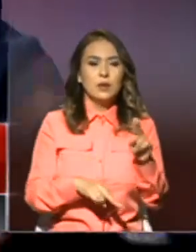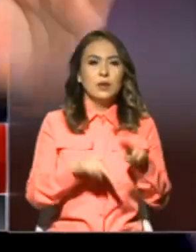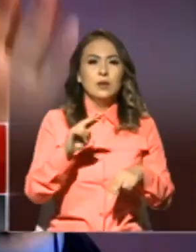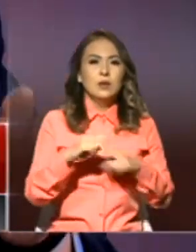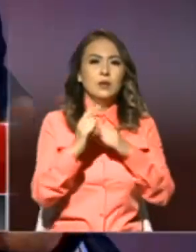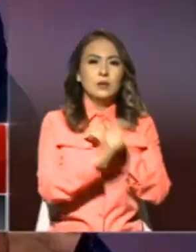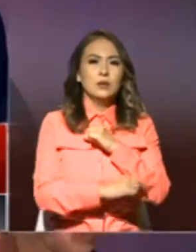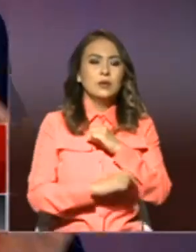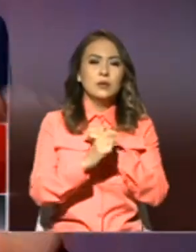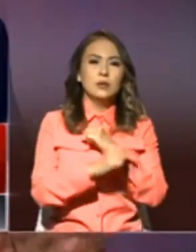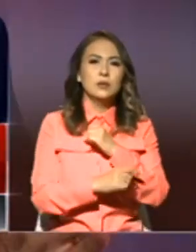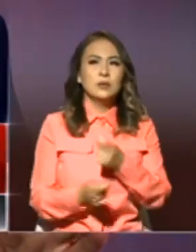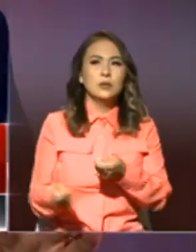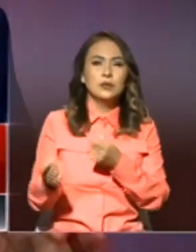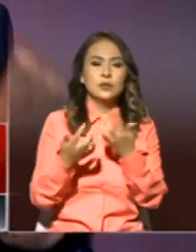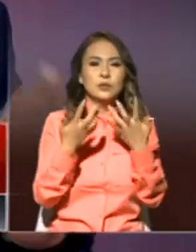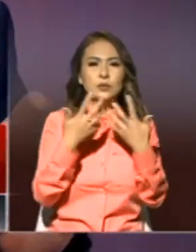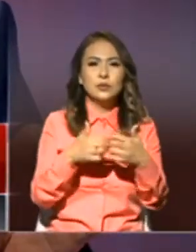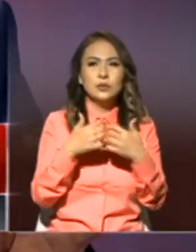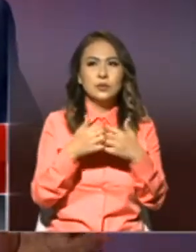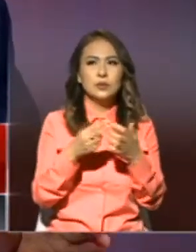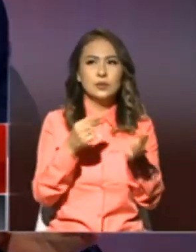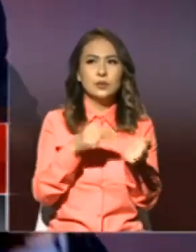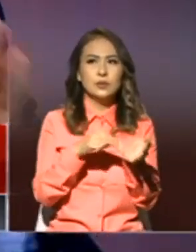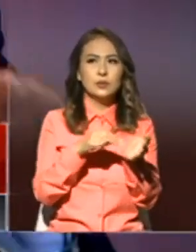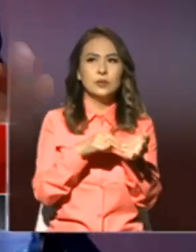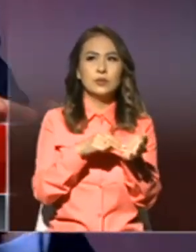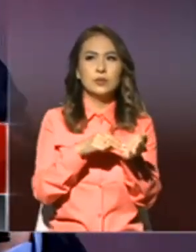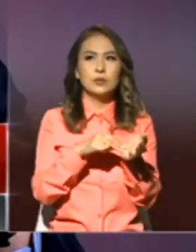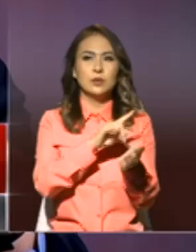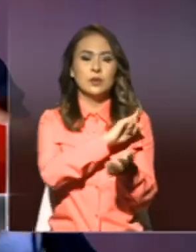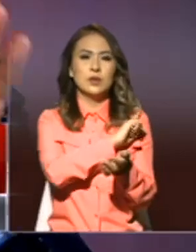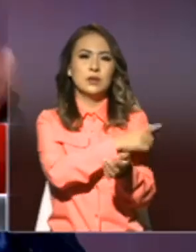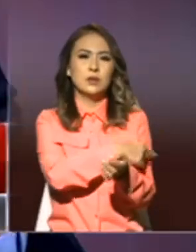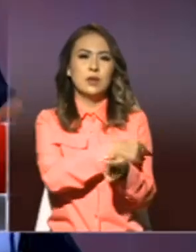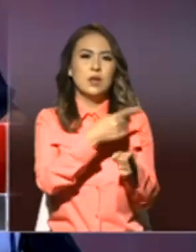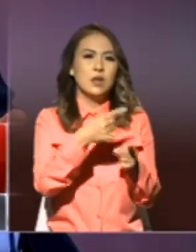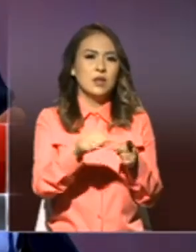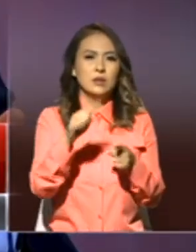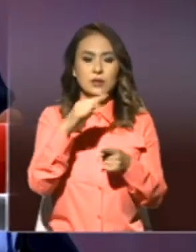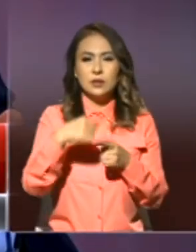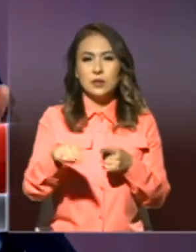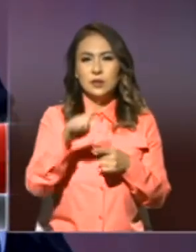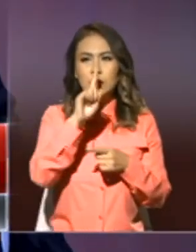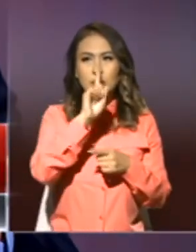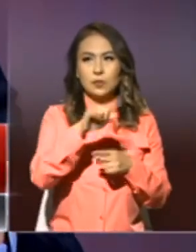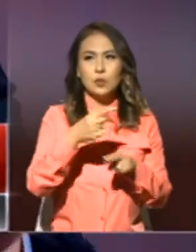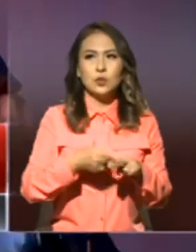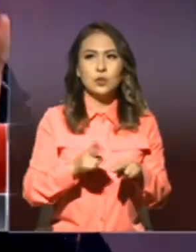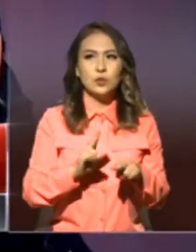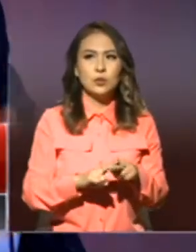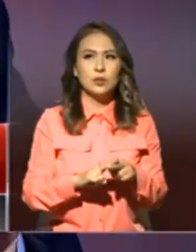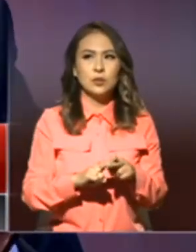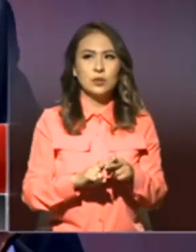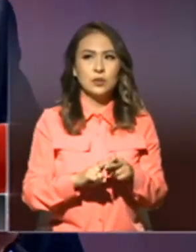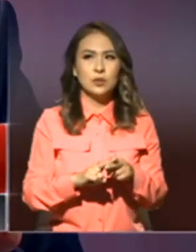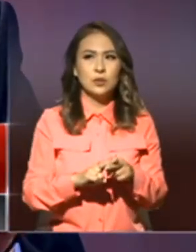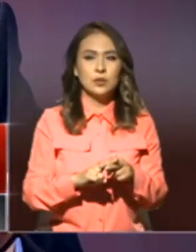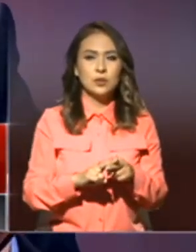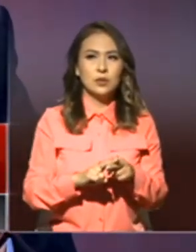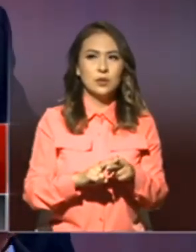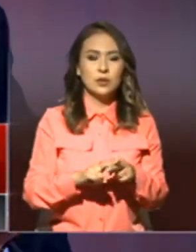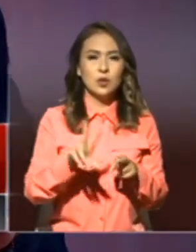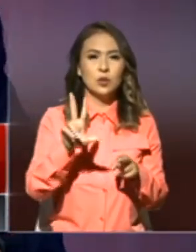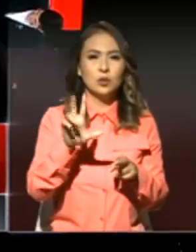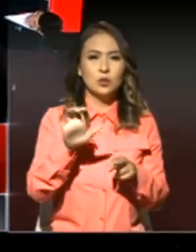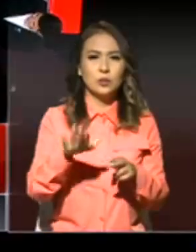материалдарының, логистиканың бәрін есептеген кезде баға қатты айырмашылық болмайды. Өзіндік құнда. Сондықтан ол жерде салған бағада мысалы 300